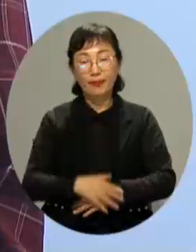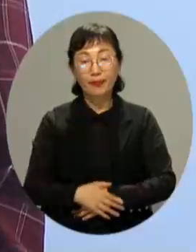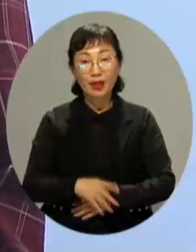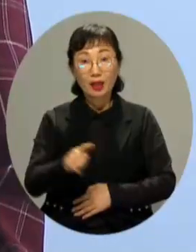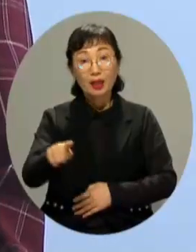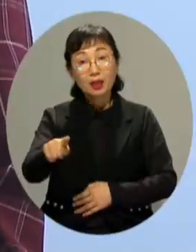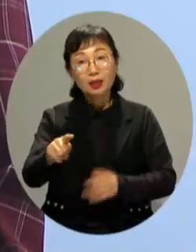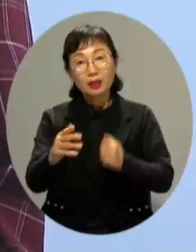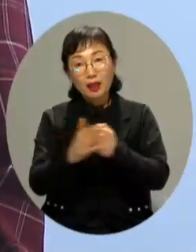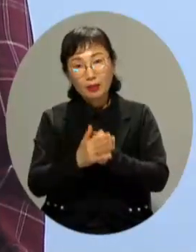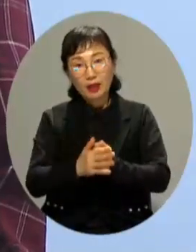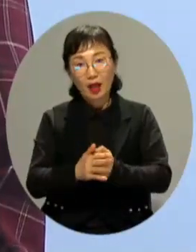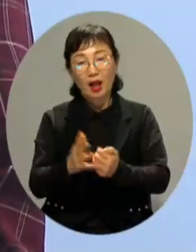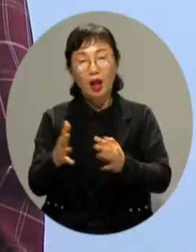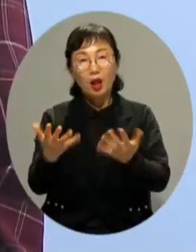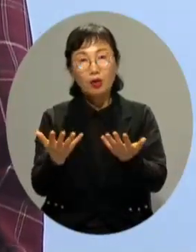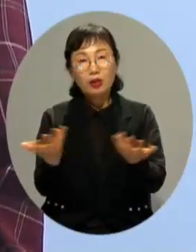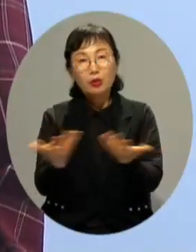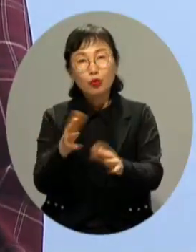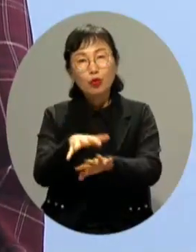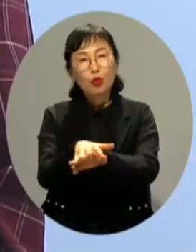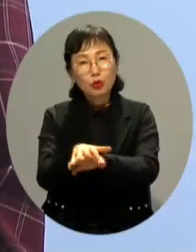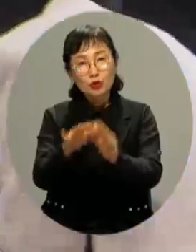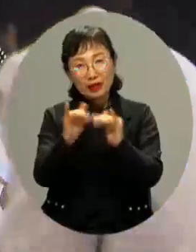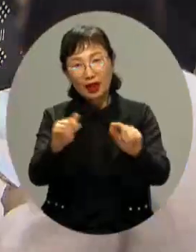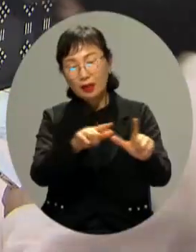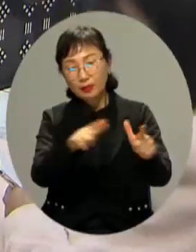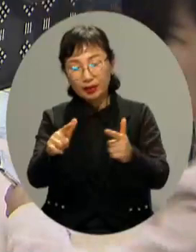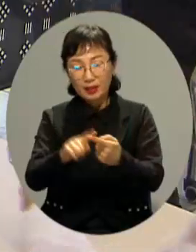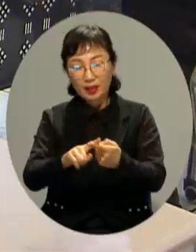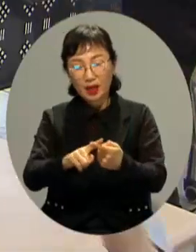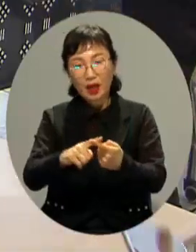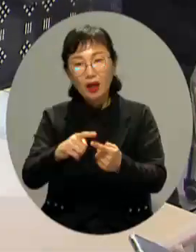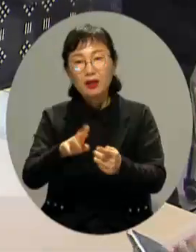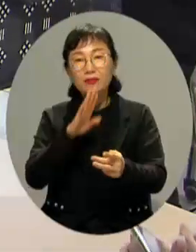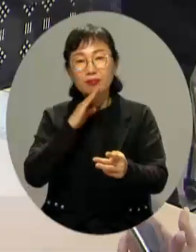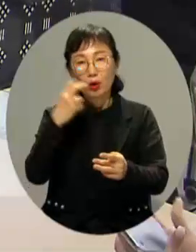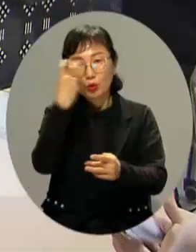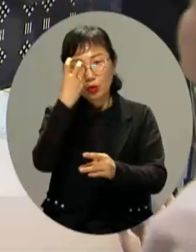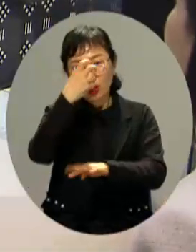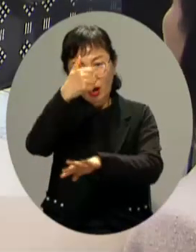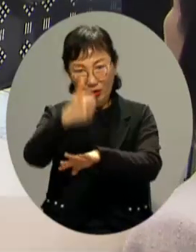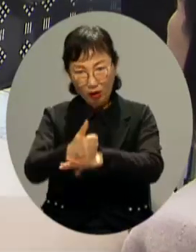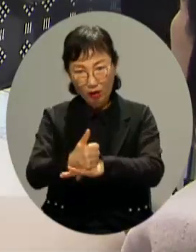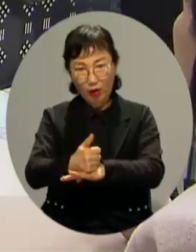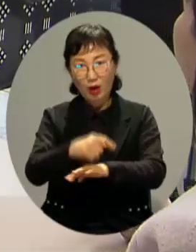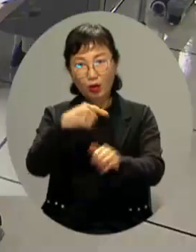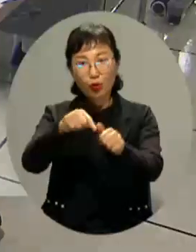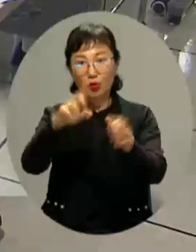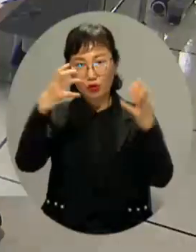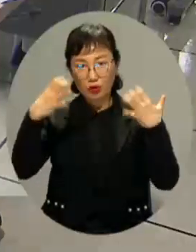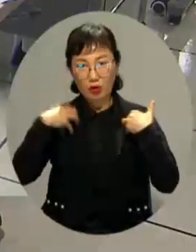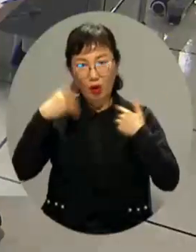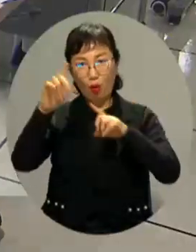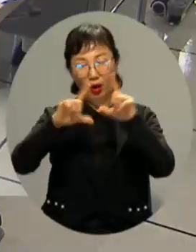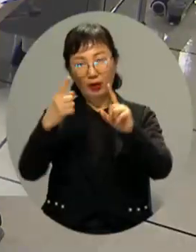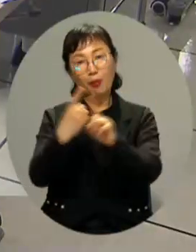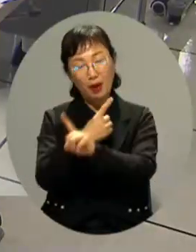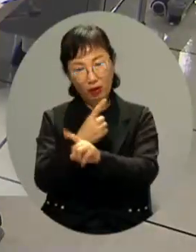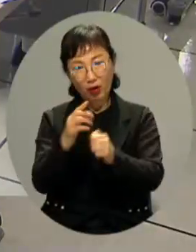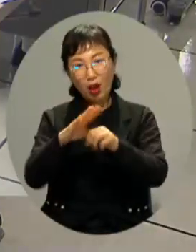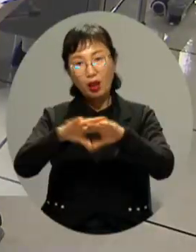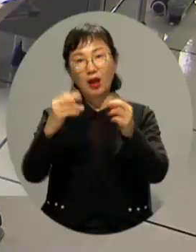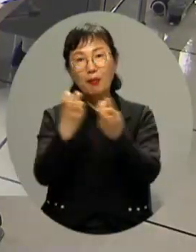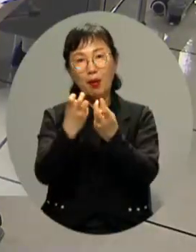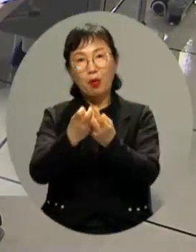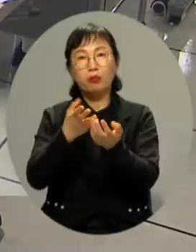이 같은 내용은 최근 노조원을 대상으로 한 노동실태 설문조사 결과로 노조는 교육청에 노동환경 개선과 대책을